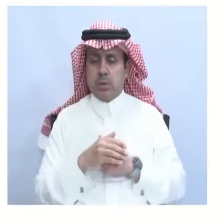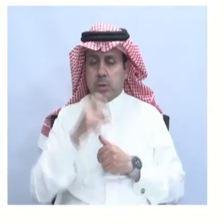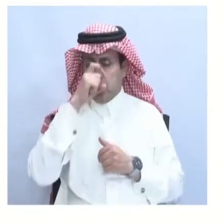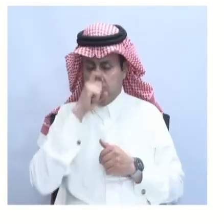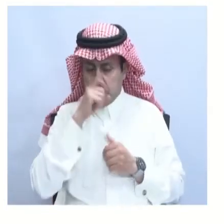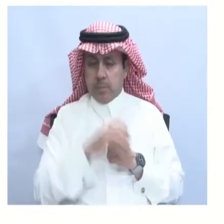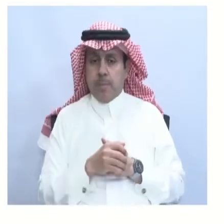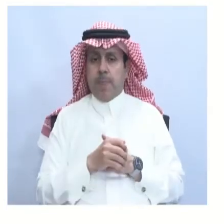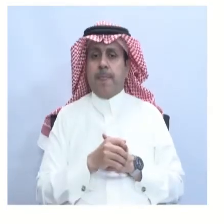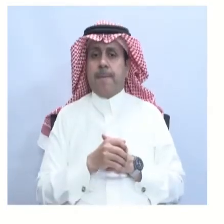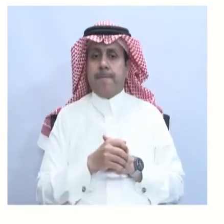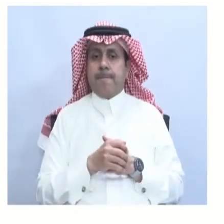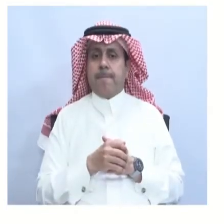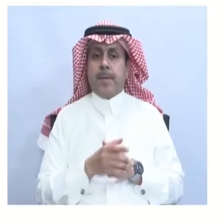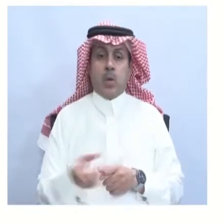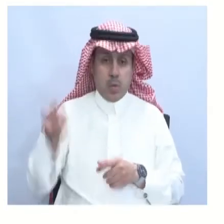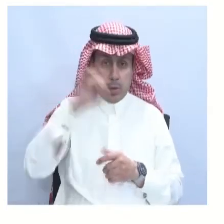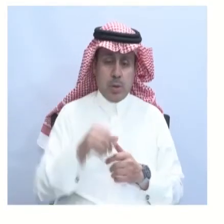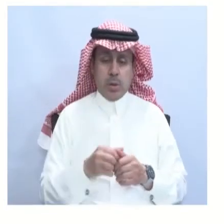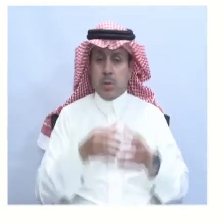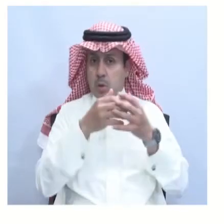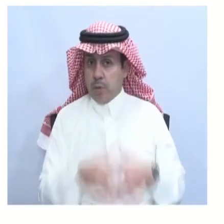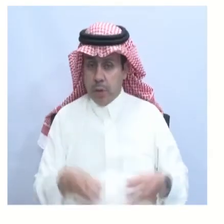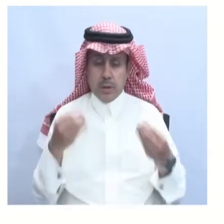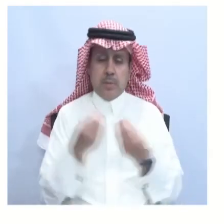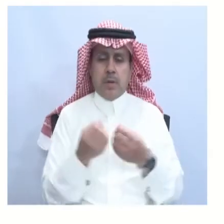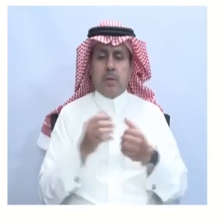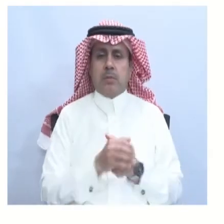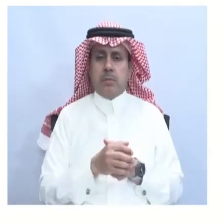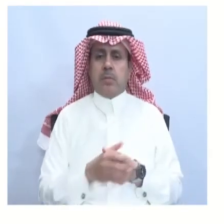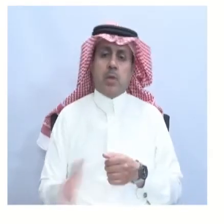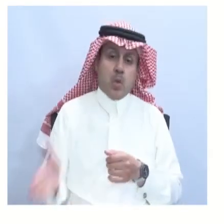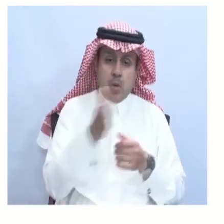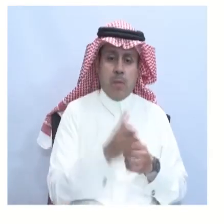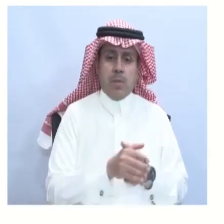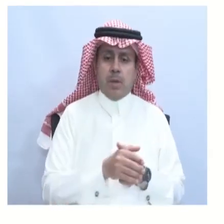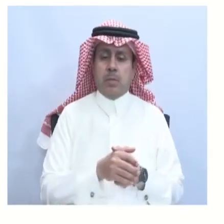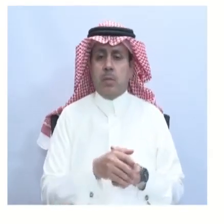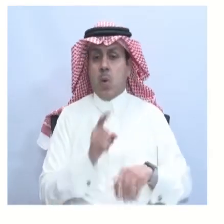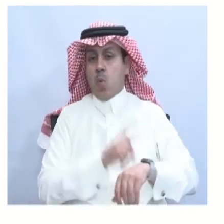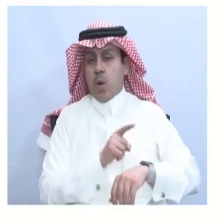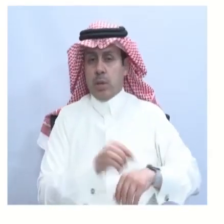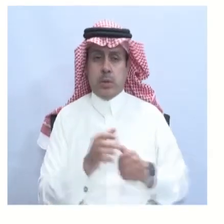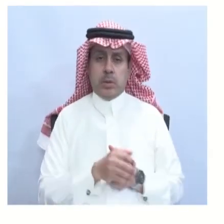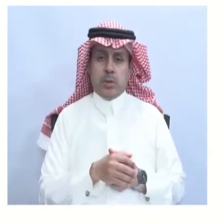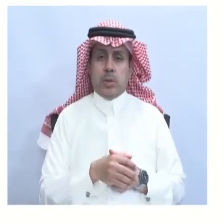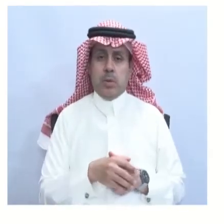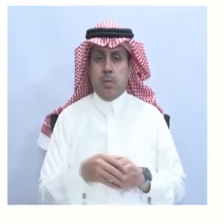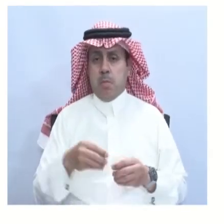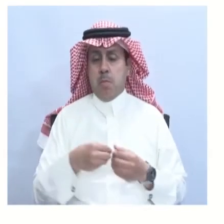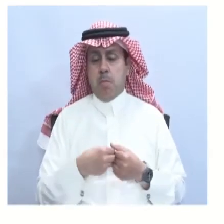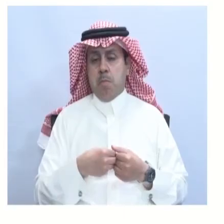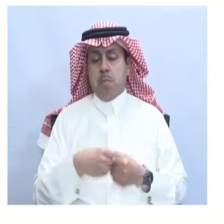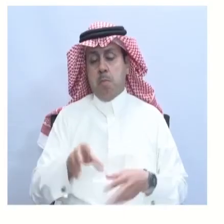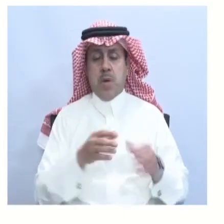او تفويت الجماعه لمن يلزمه حضورها فهذا ايضا يلحق الجمعه كما